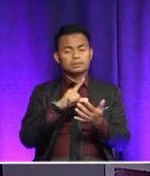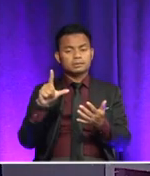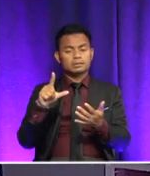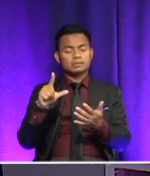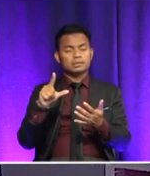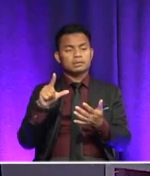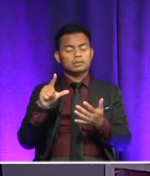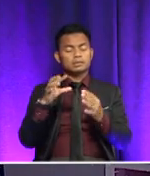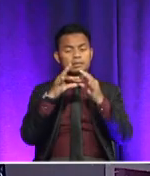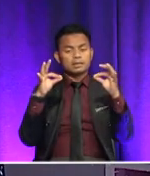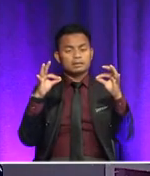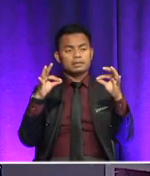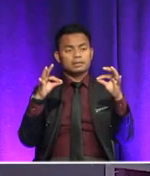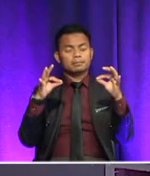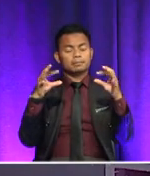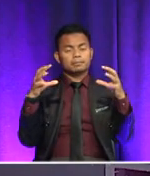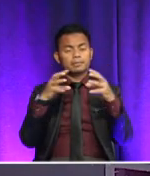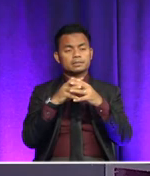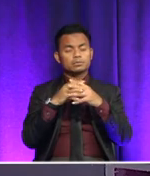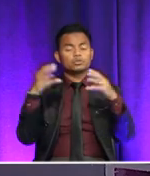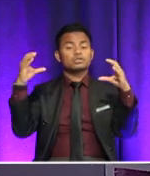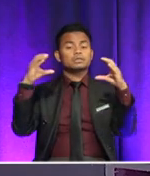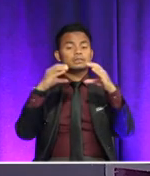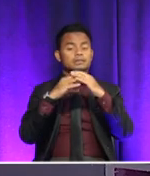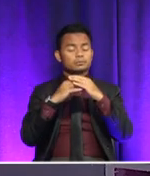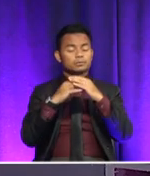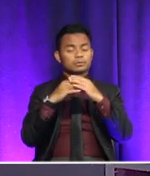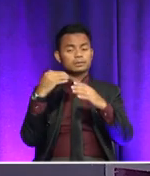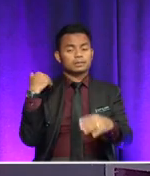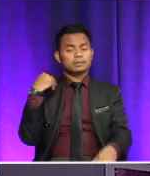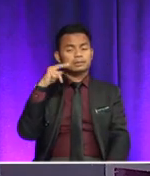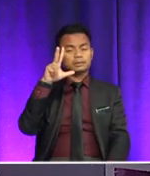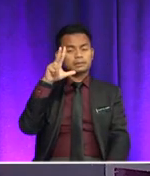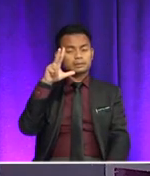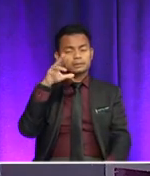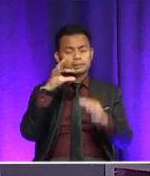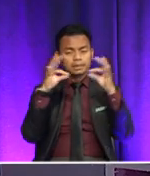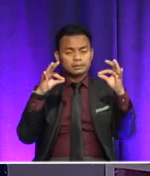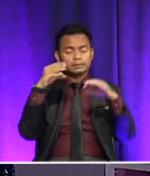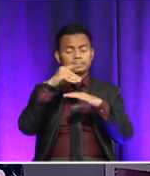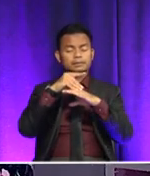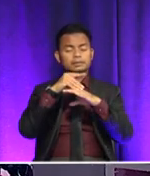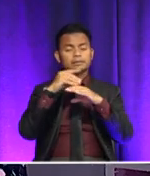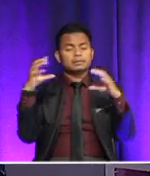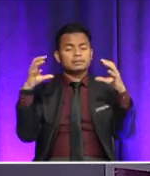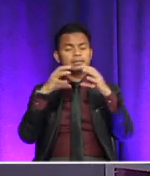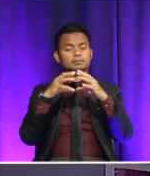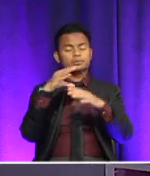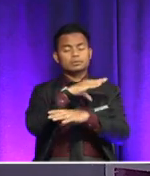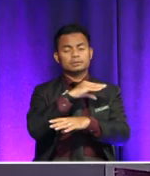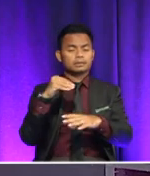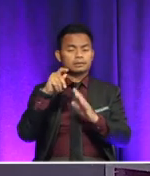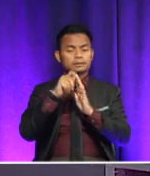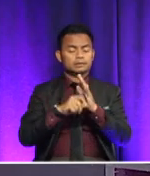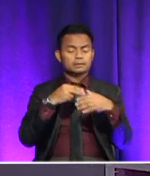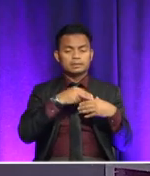majmu campuran termasuk tiga ayat dicampurkan dan dia hasil ter hasil sebegini saya